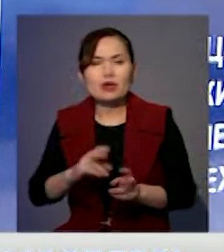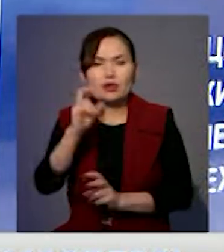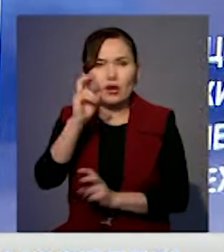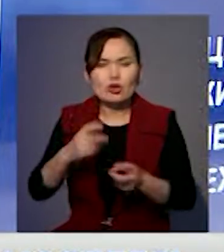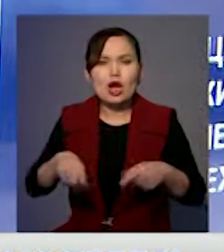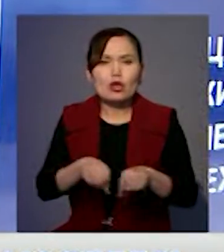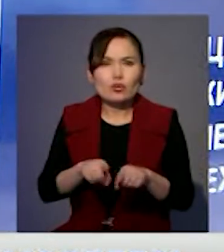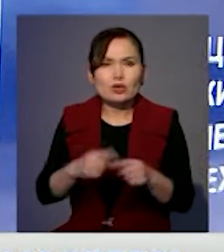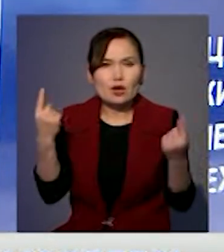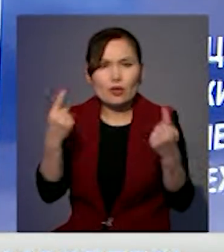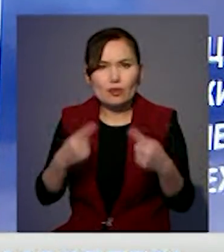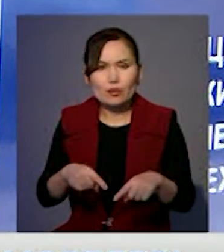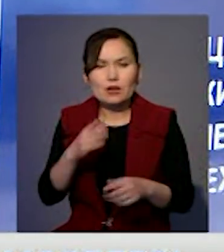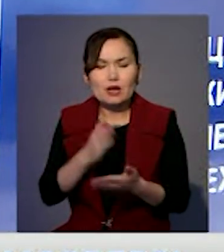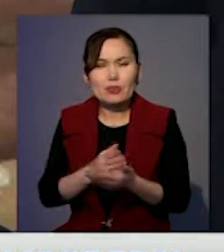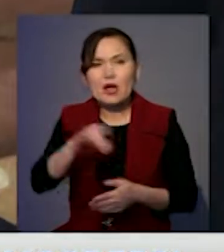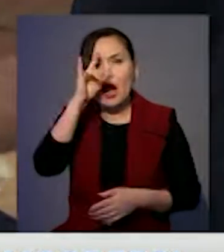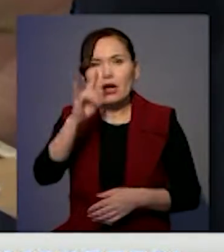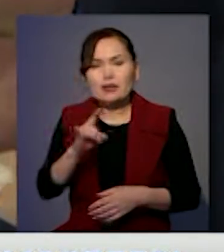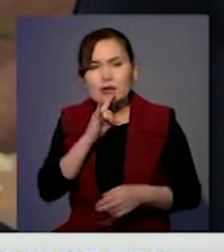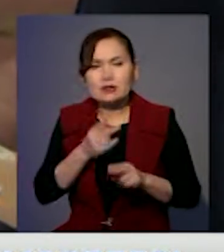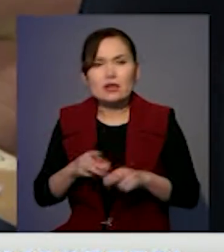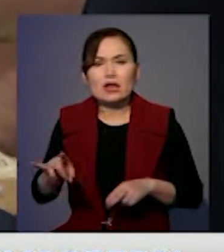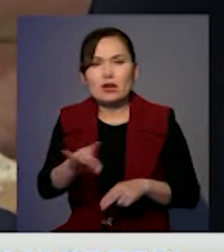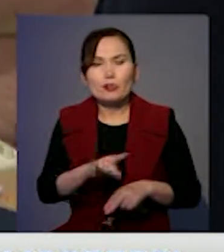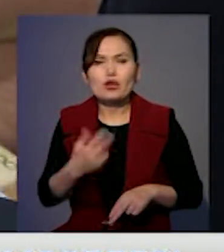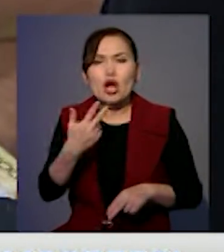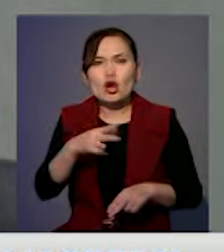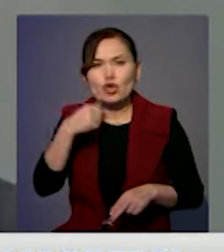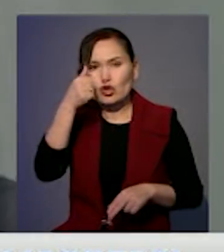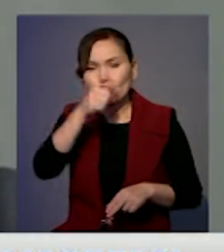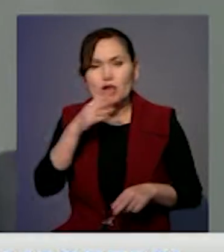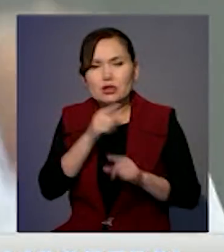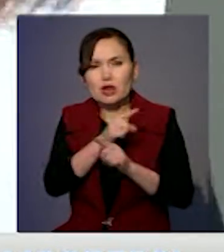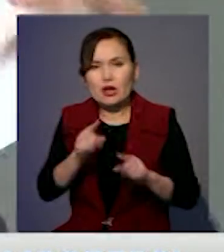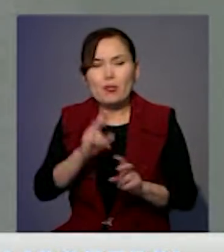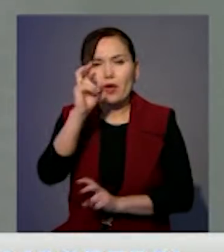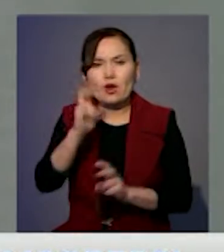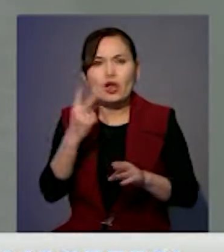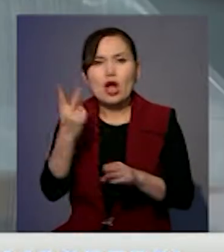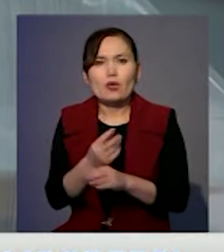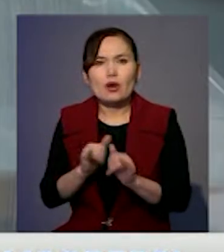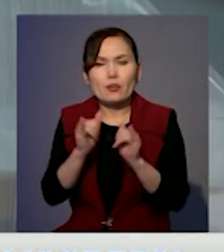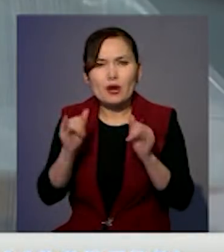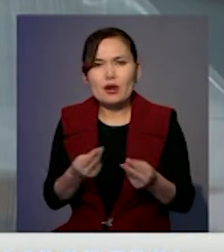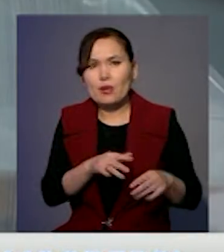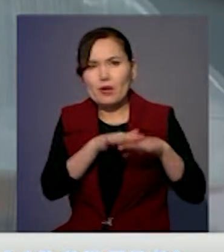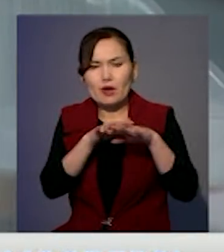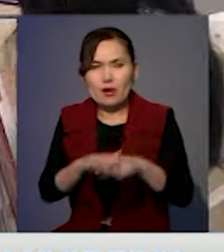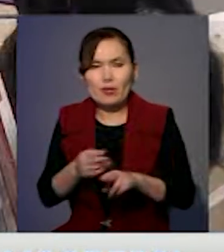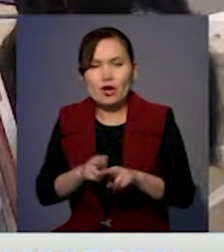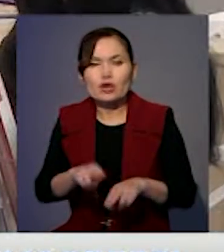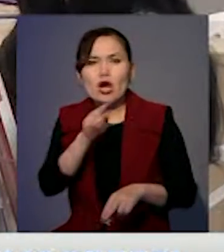өнім өсіп жатыр. Қазақстанда соңғы 3 жылда тұралаған кәсіпорындар саны 3 есе артқан. Оларды қайта қаржыландыру